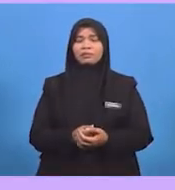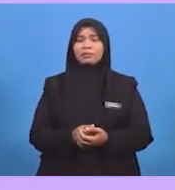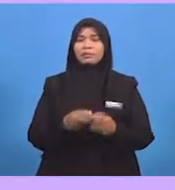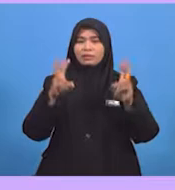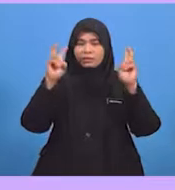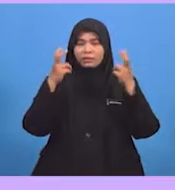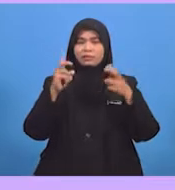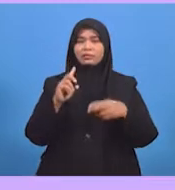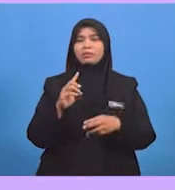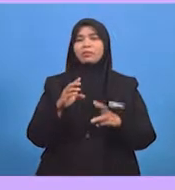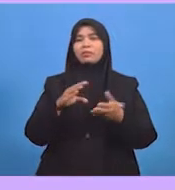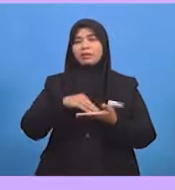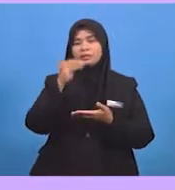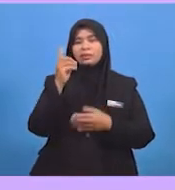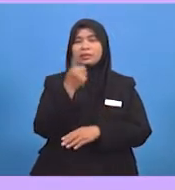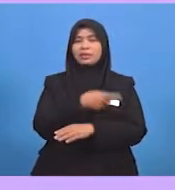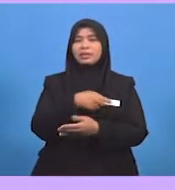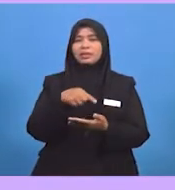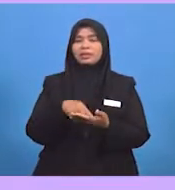Tajuk pembelajaran hari ini adalah